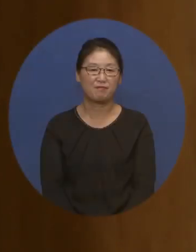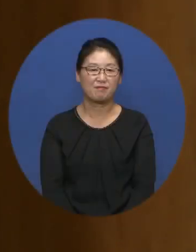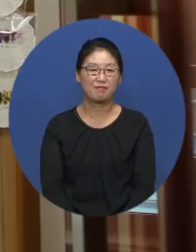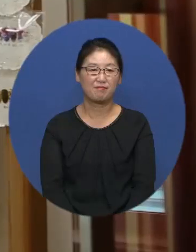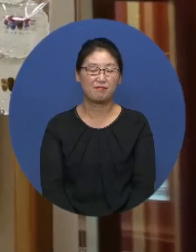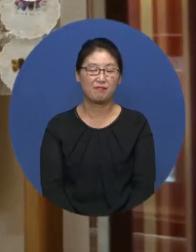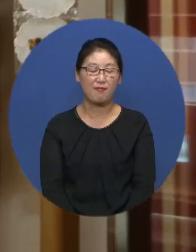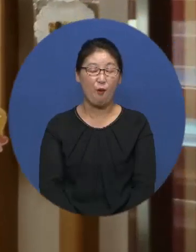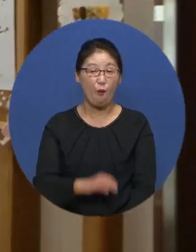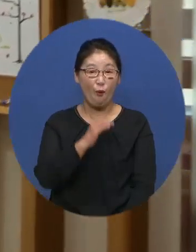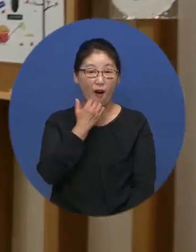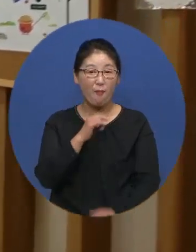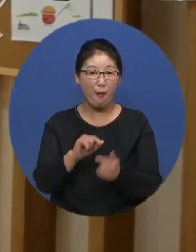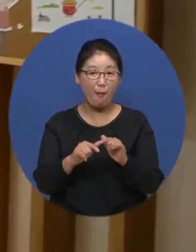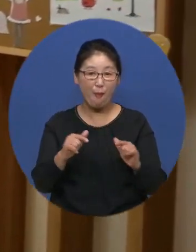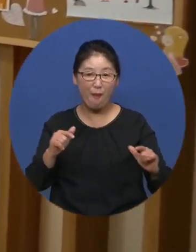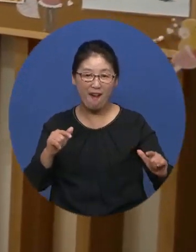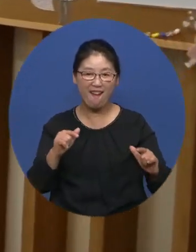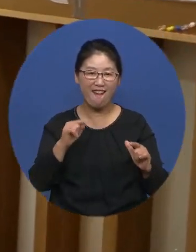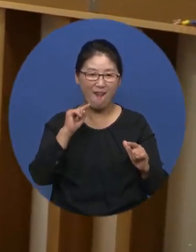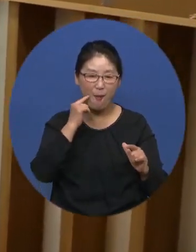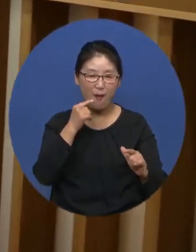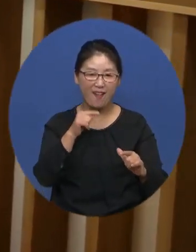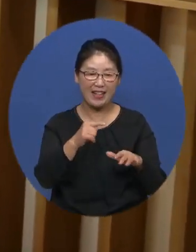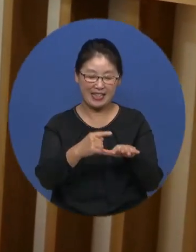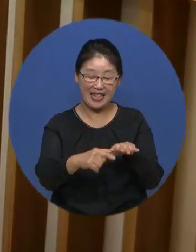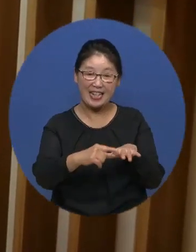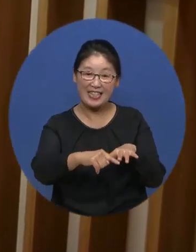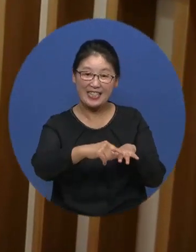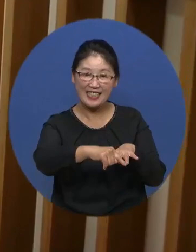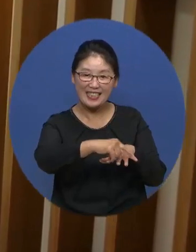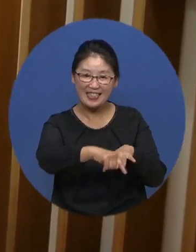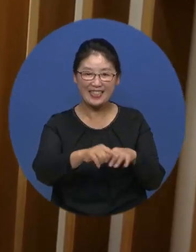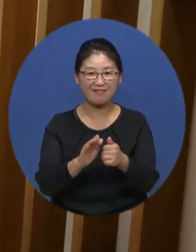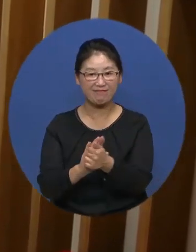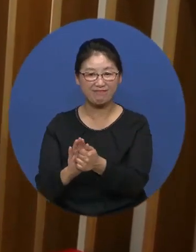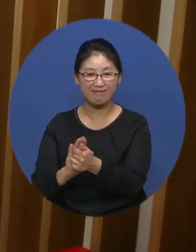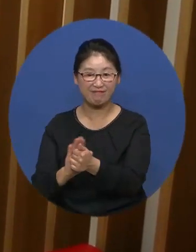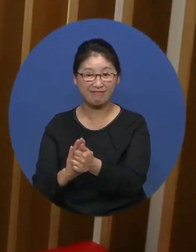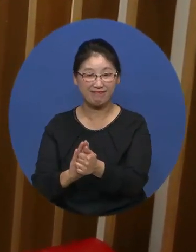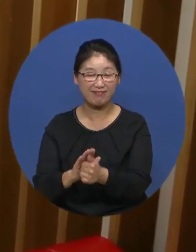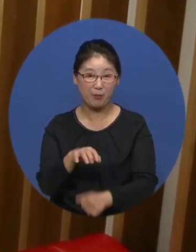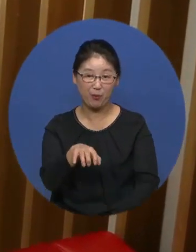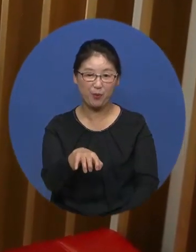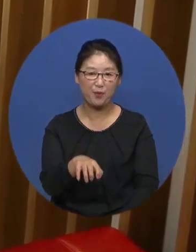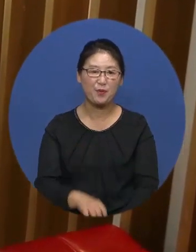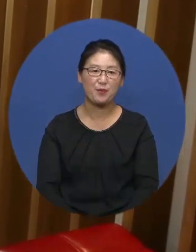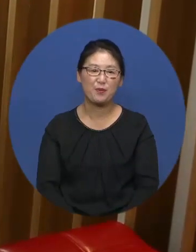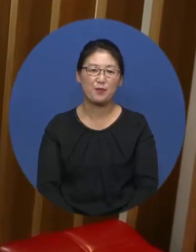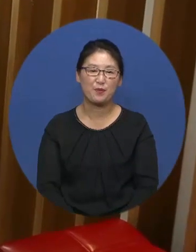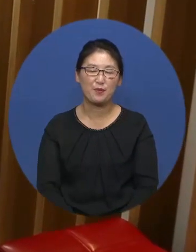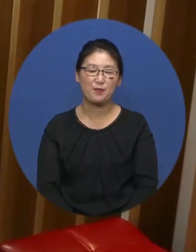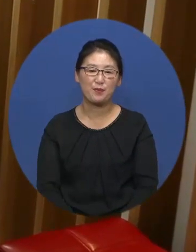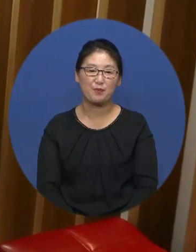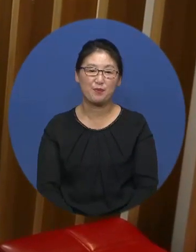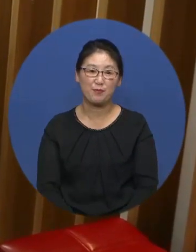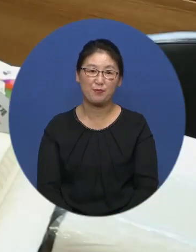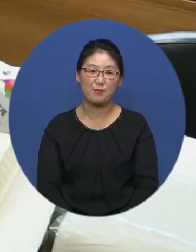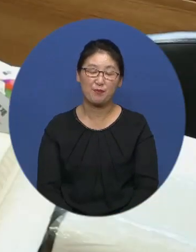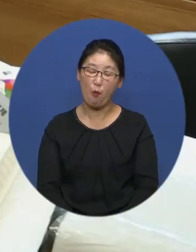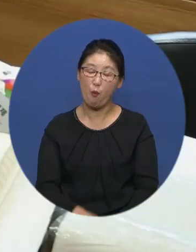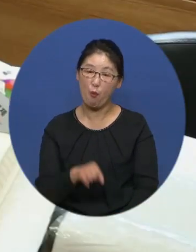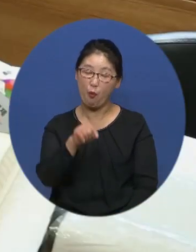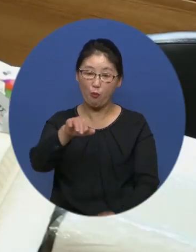형형색색의 네일아트가 반겨주는 이곳은 네일케어 서비스가 이루어지고 있는 공간입니다. 여느 네일아트쇼 못지않은